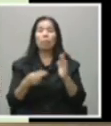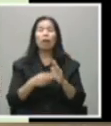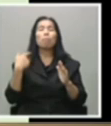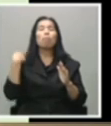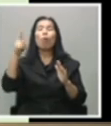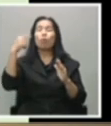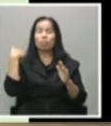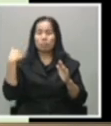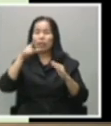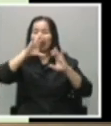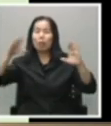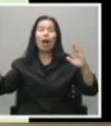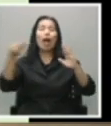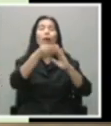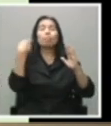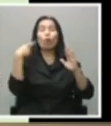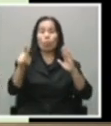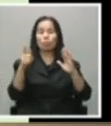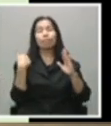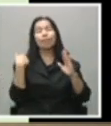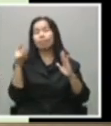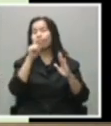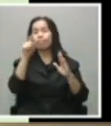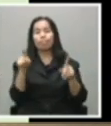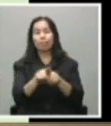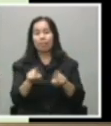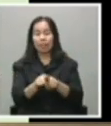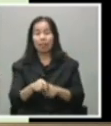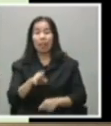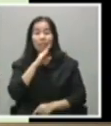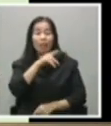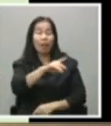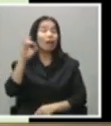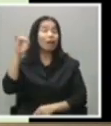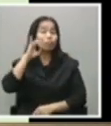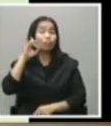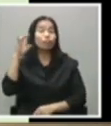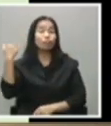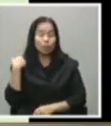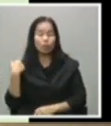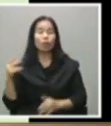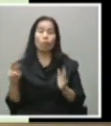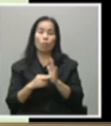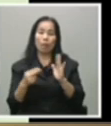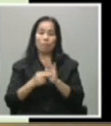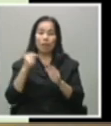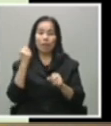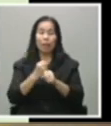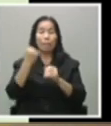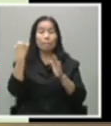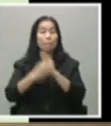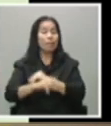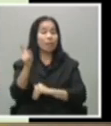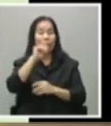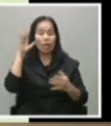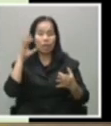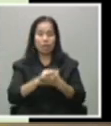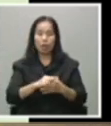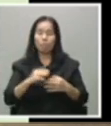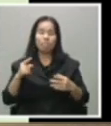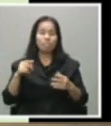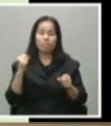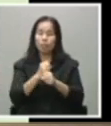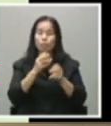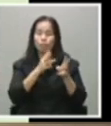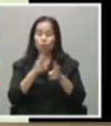ยงานของรัฐหากมีการฝ่าฝืนข้อห้ามดังกล่าวย่อมถือว่าเป็นการกระทำอันเป็นการขัดกันแห่งผลประโย